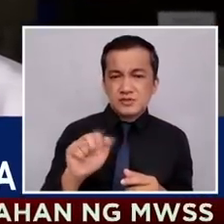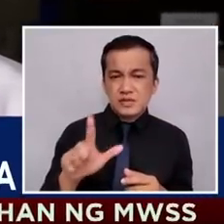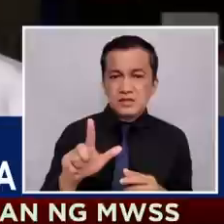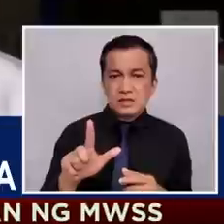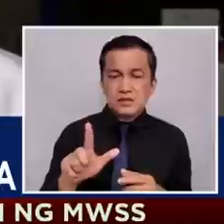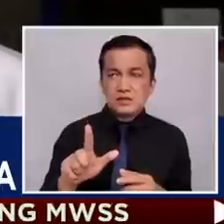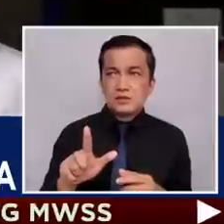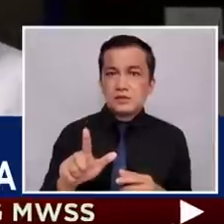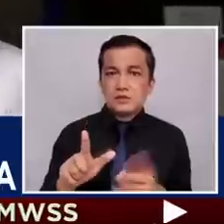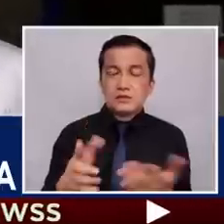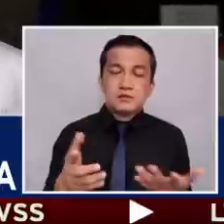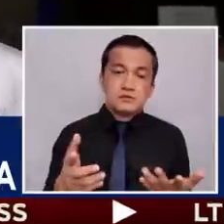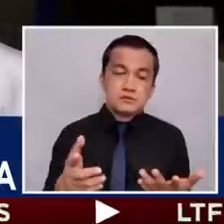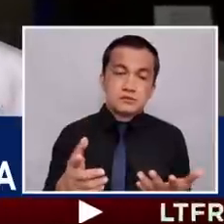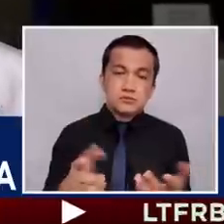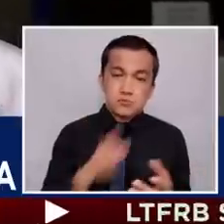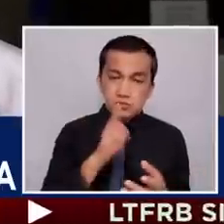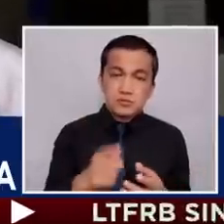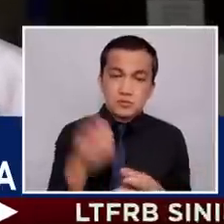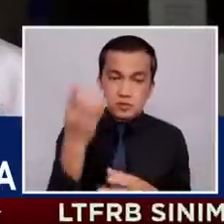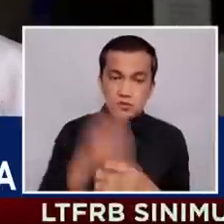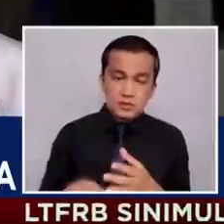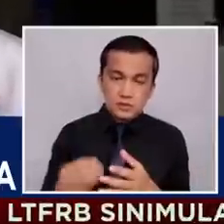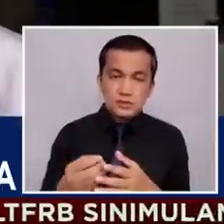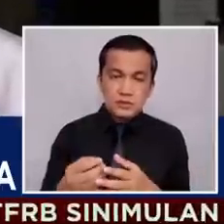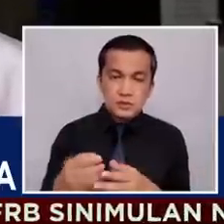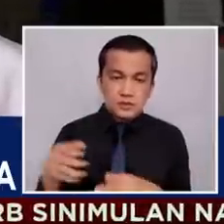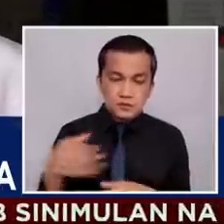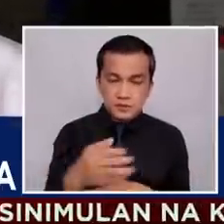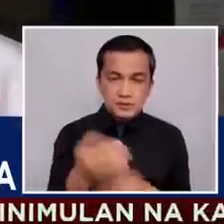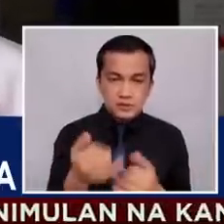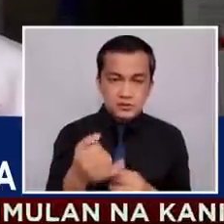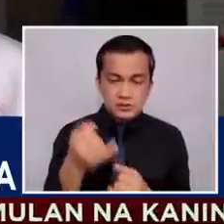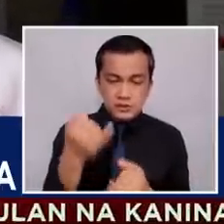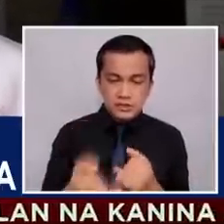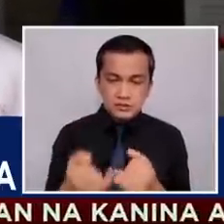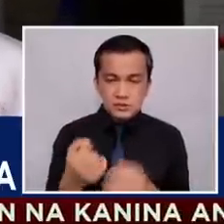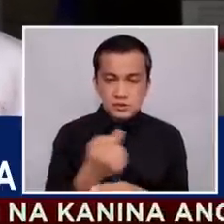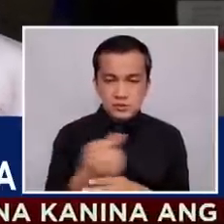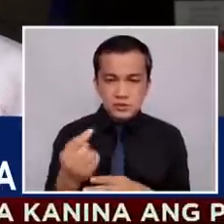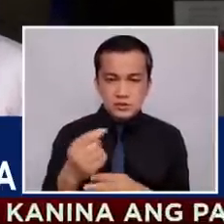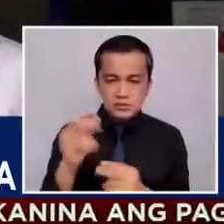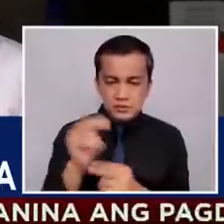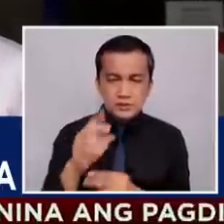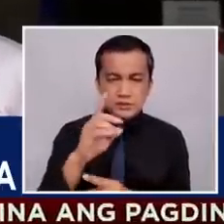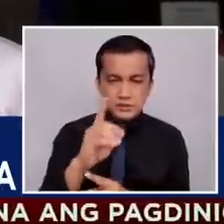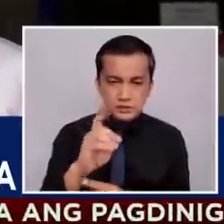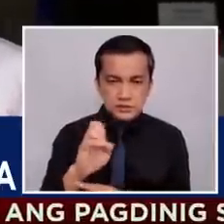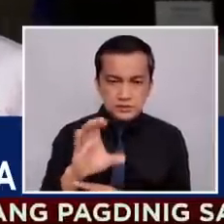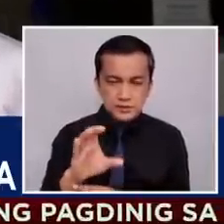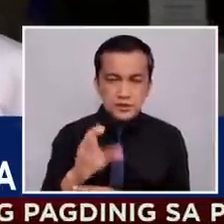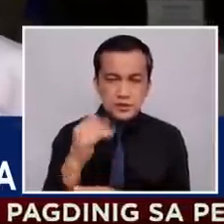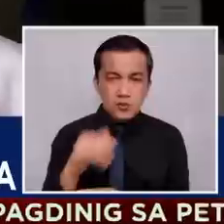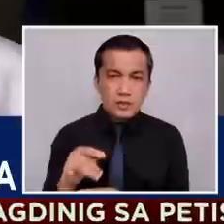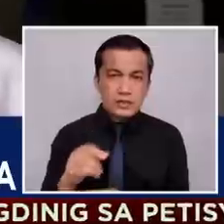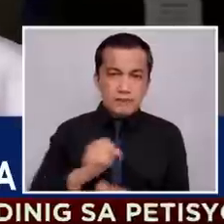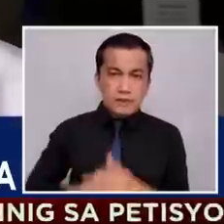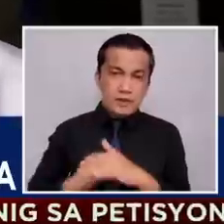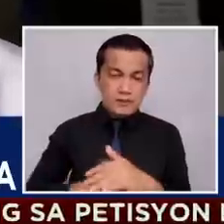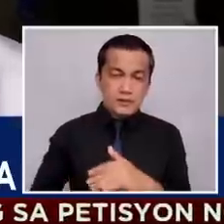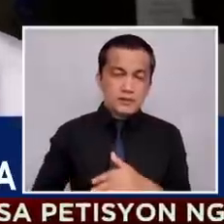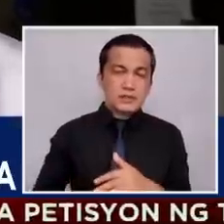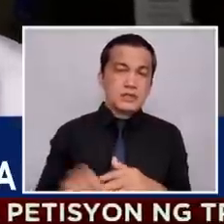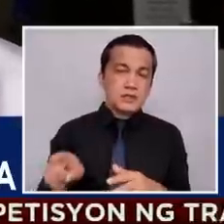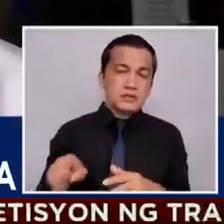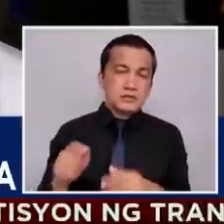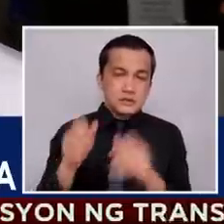isda sa ngayong last week of November and December dahil spawning season yun eh. So mawawalan